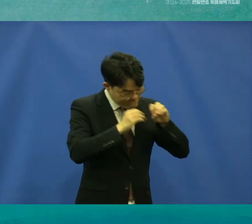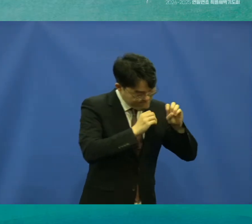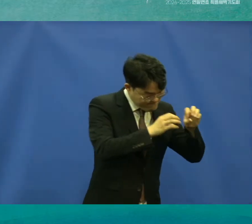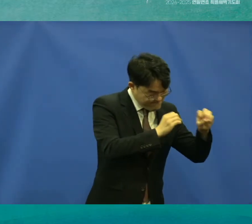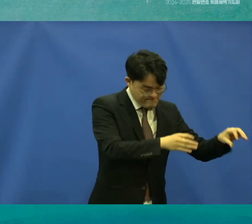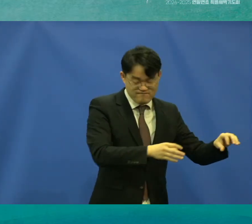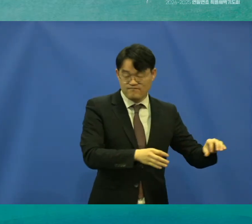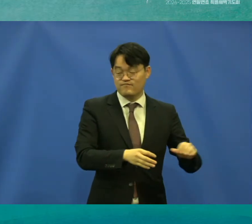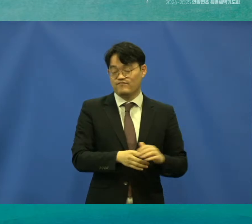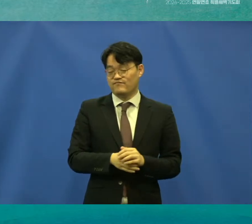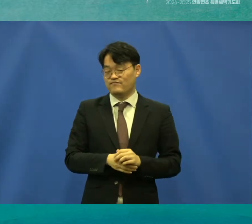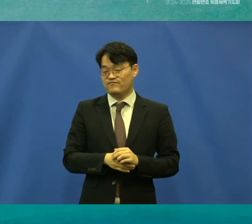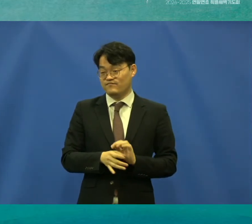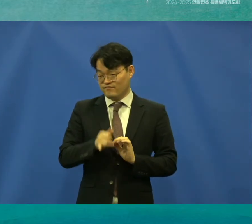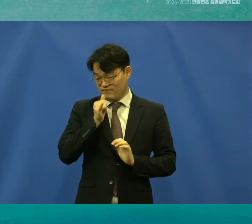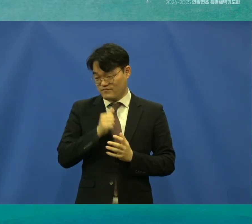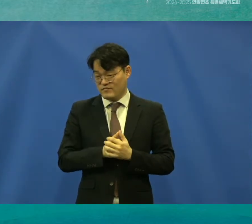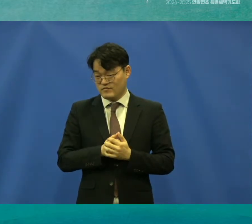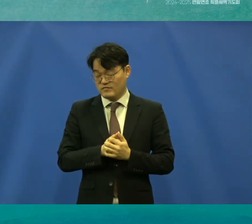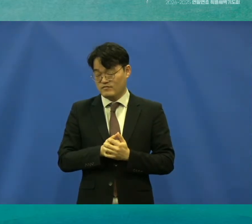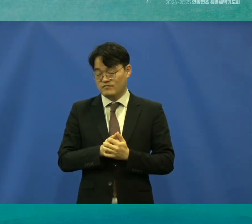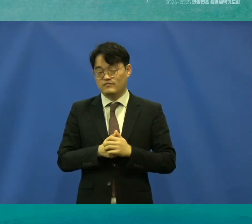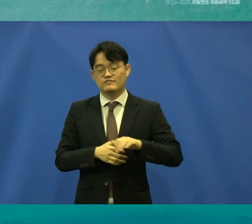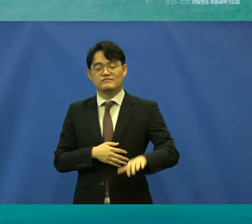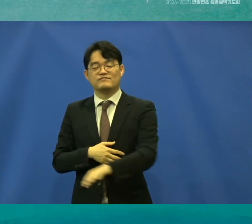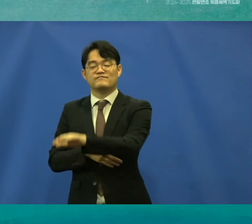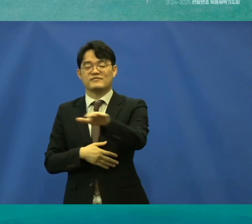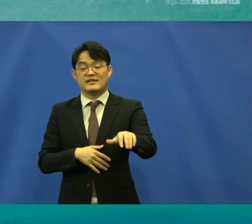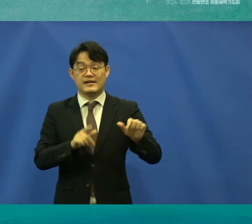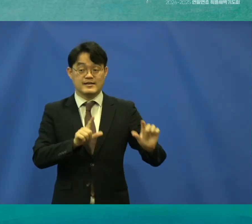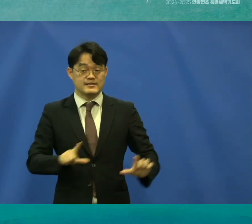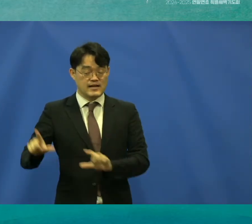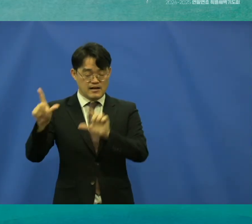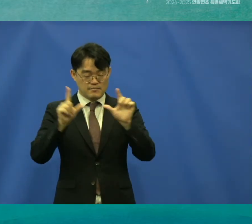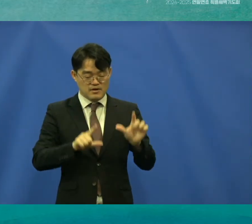여러분, 우리의 삶의 초점은 어디에 두느냐에 따라 삶의 질이 달라집니다.